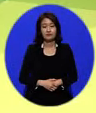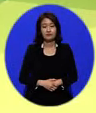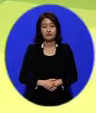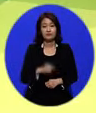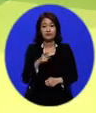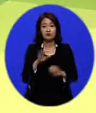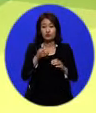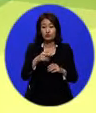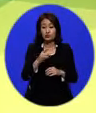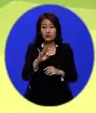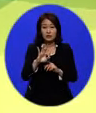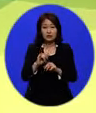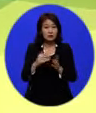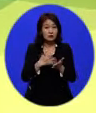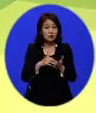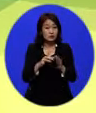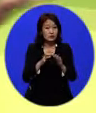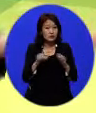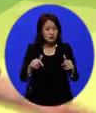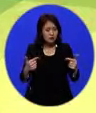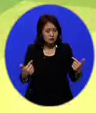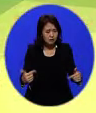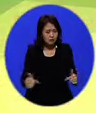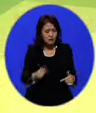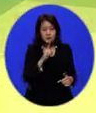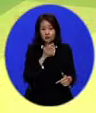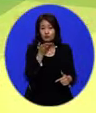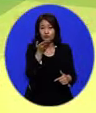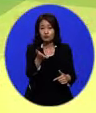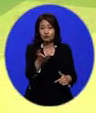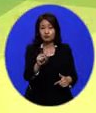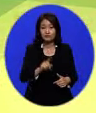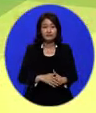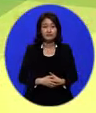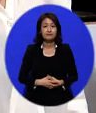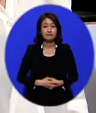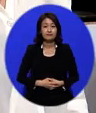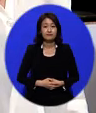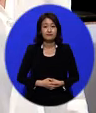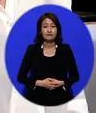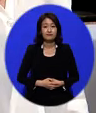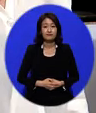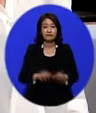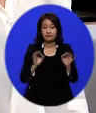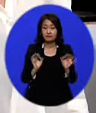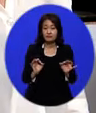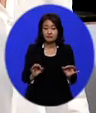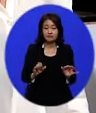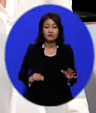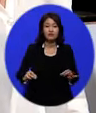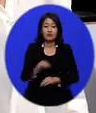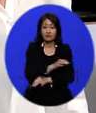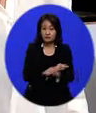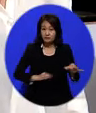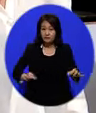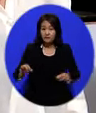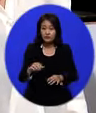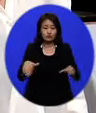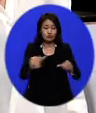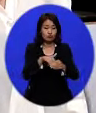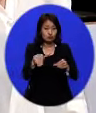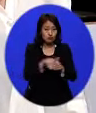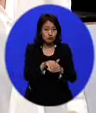그 유대인의 수가 우리가 늘 얘기하는 거 있죠. 네, 금융, 경제,